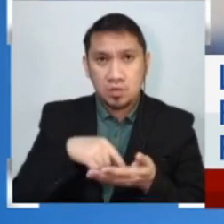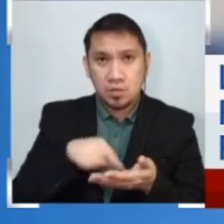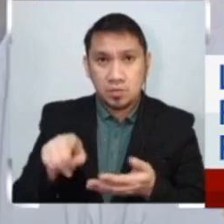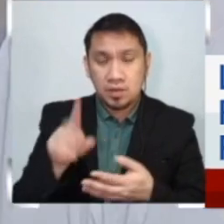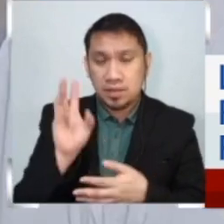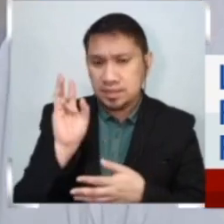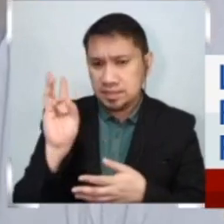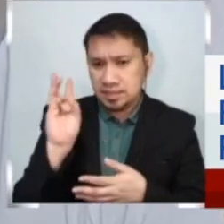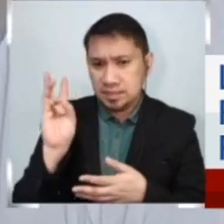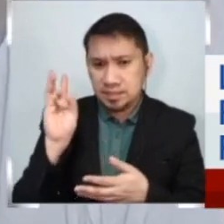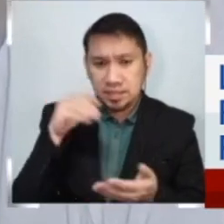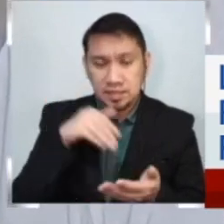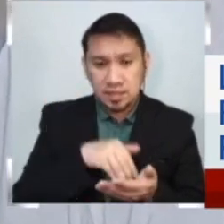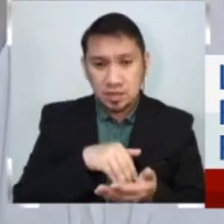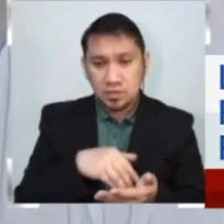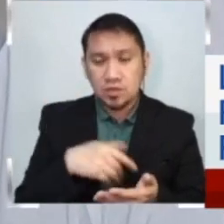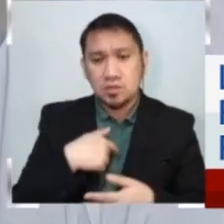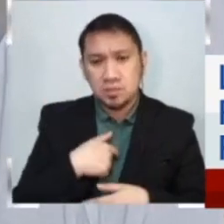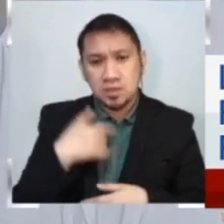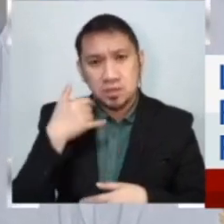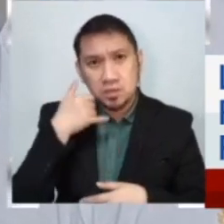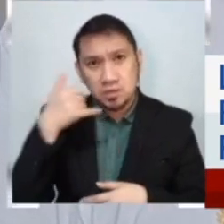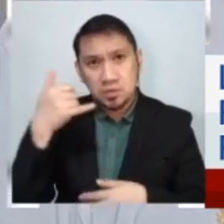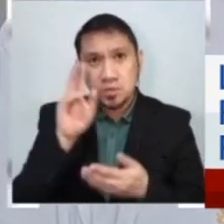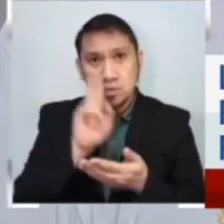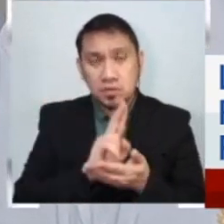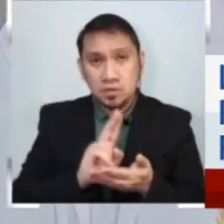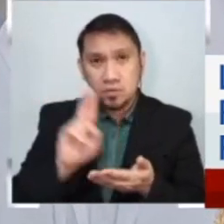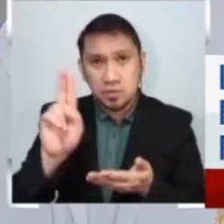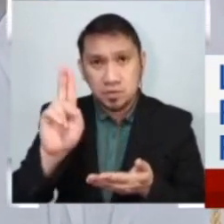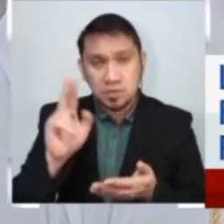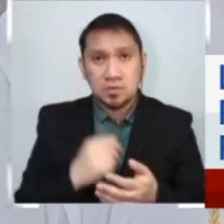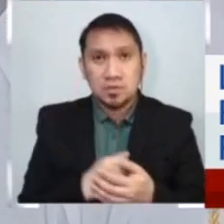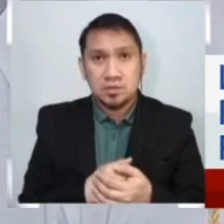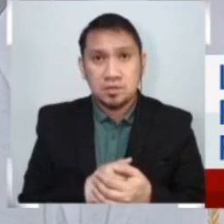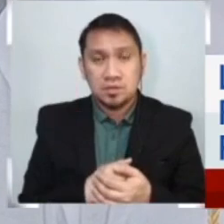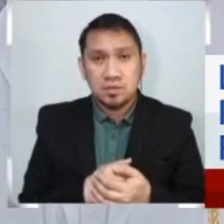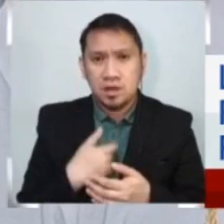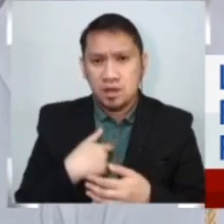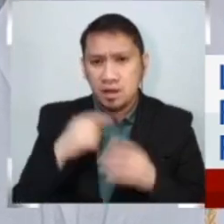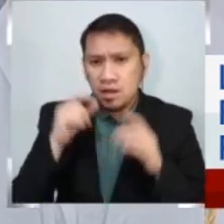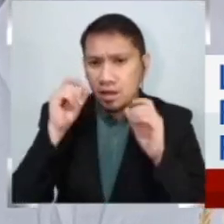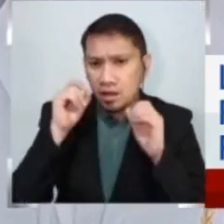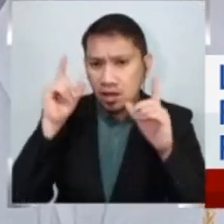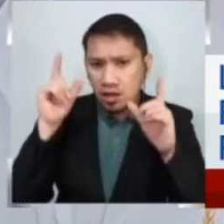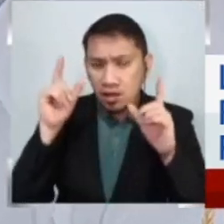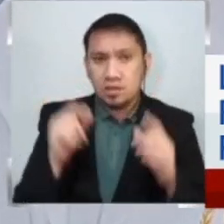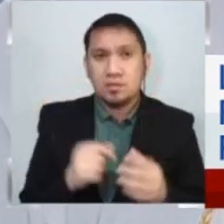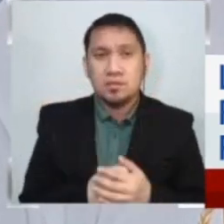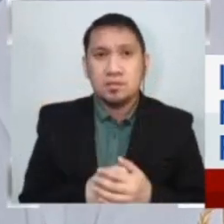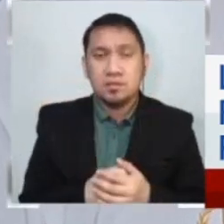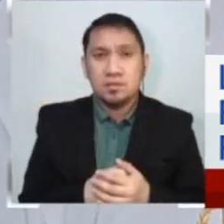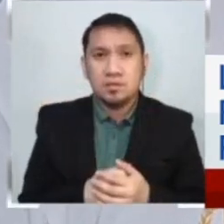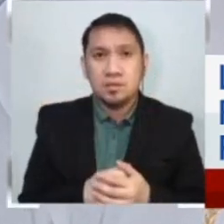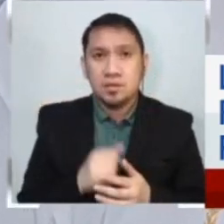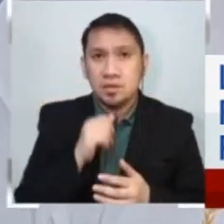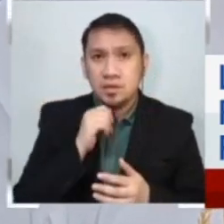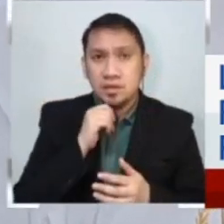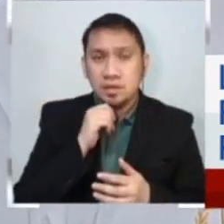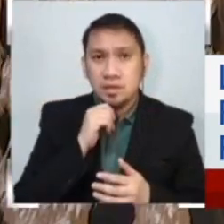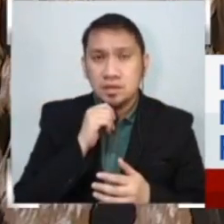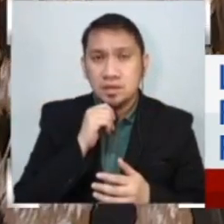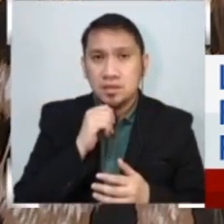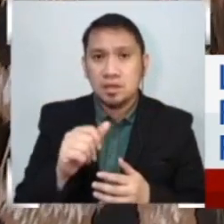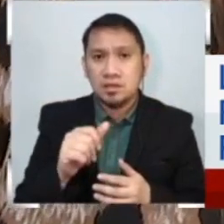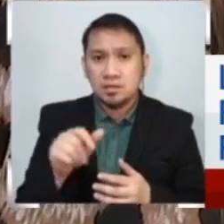pesos. Tinawagan ko talaga yung university. Doon ako nagulat na hindi pala siya authorized na magbigay ng